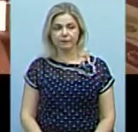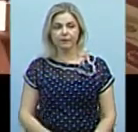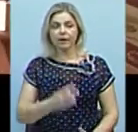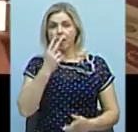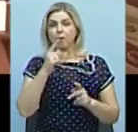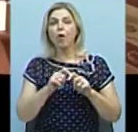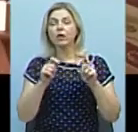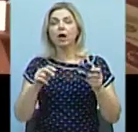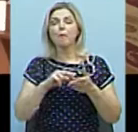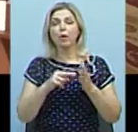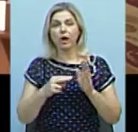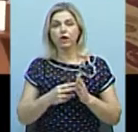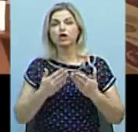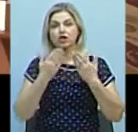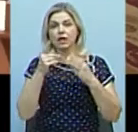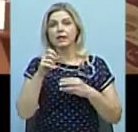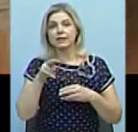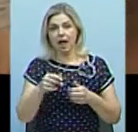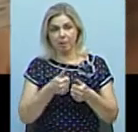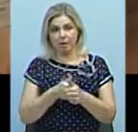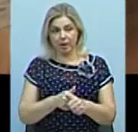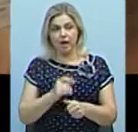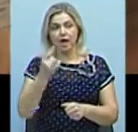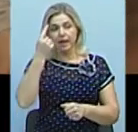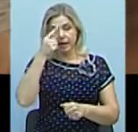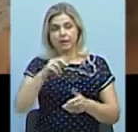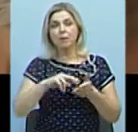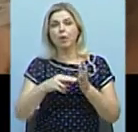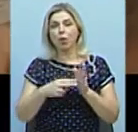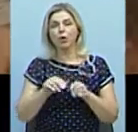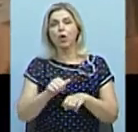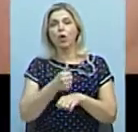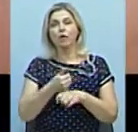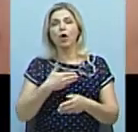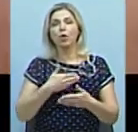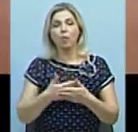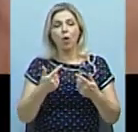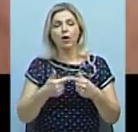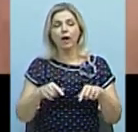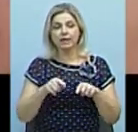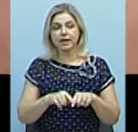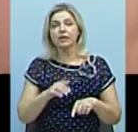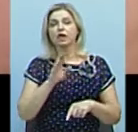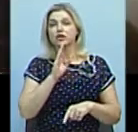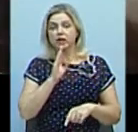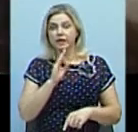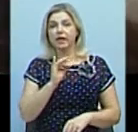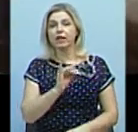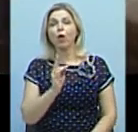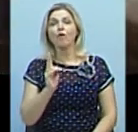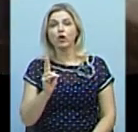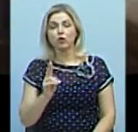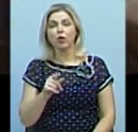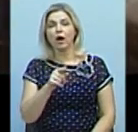Презентація проєкту відбувалася у читальній залі бібліотеки. Ініціатор проєкту – голова громадської організації «Діалог» Яніна Ковальчук. Проєкт